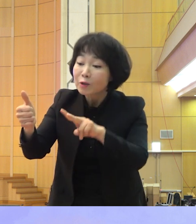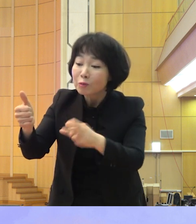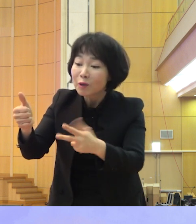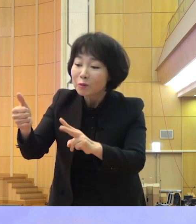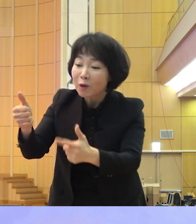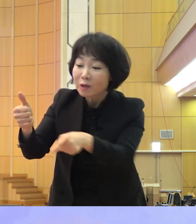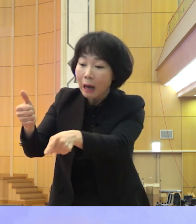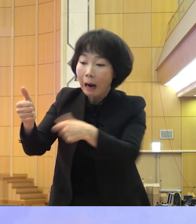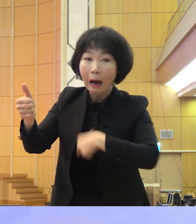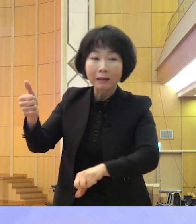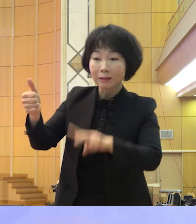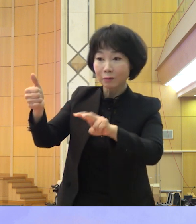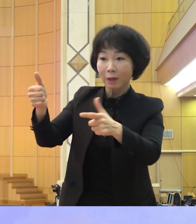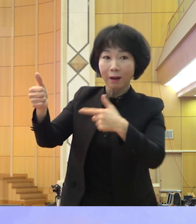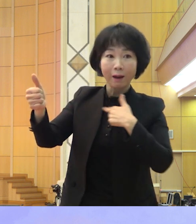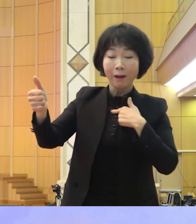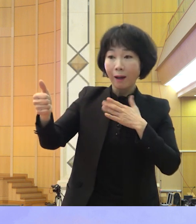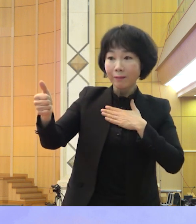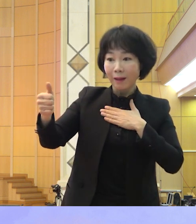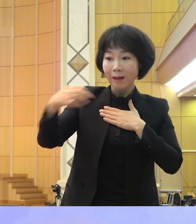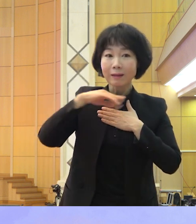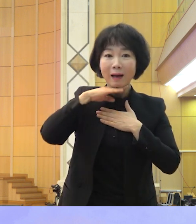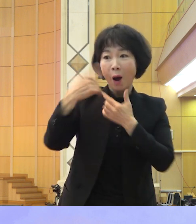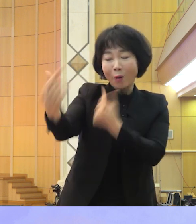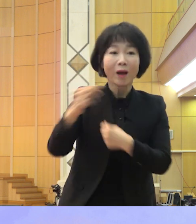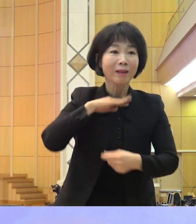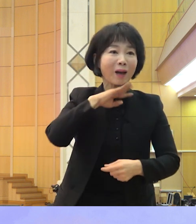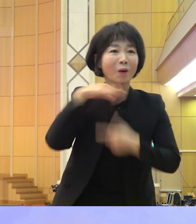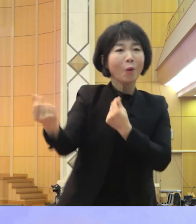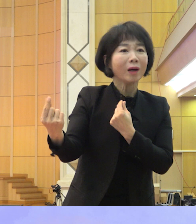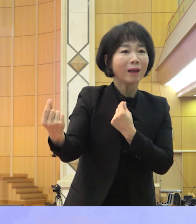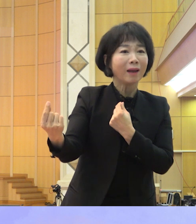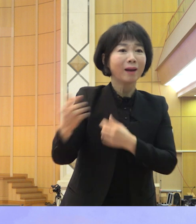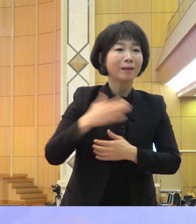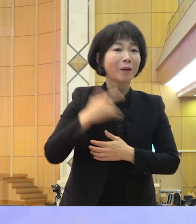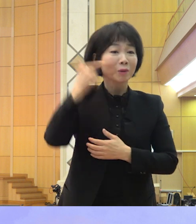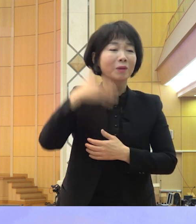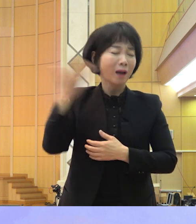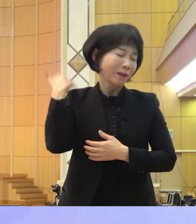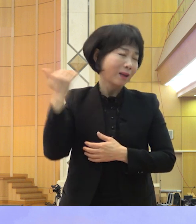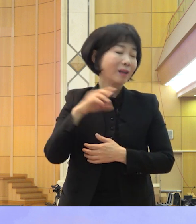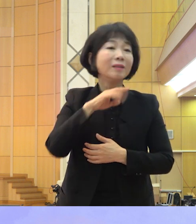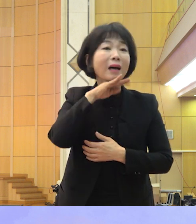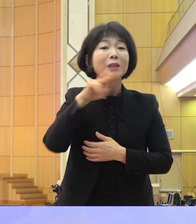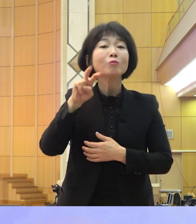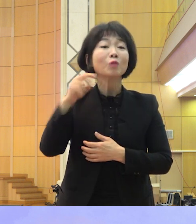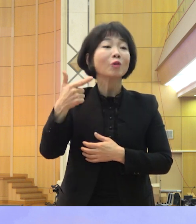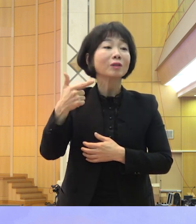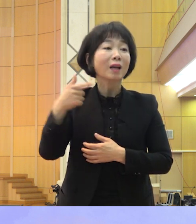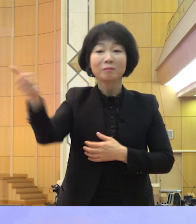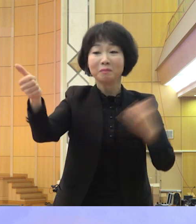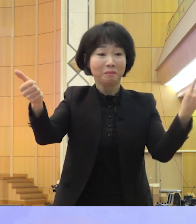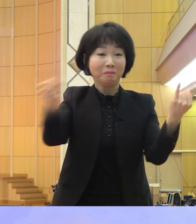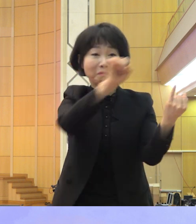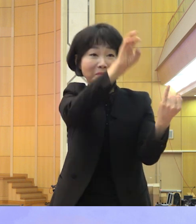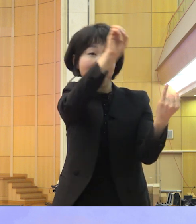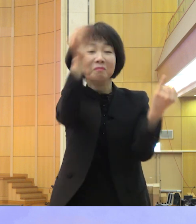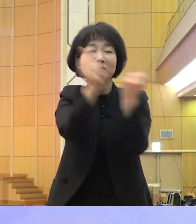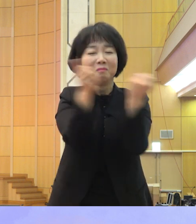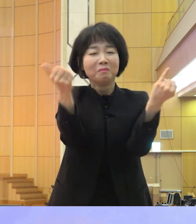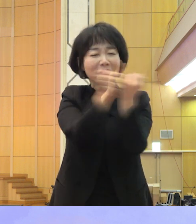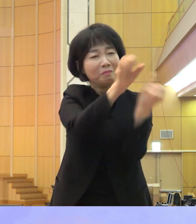26살입니다. 주례사하고 그 신랑 되신 분 아들 되시는 분하고 제